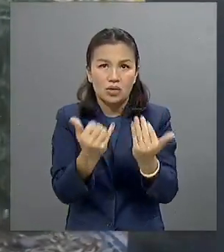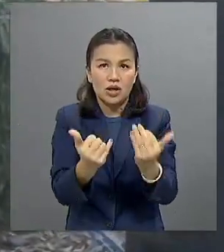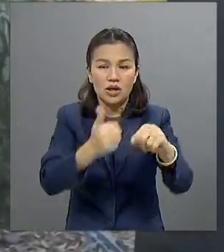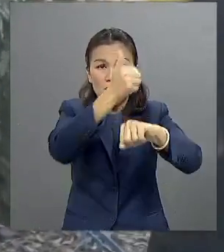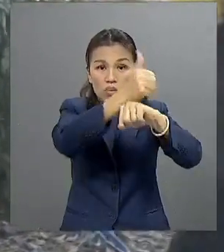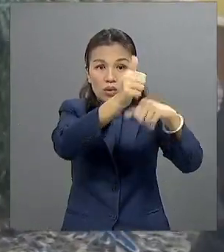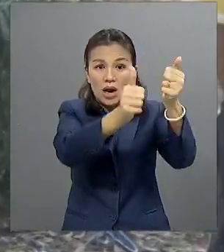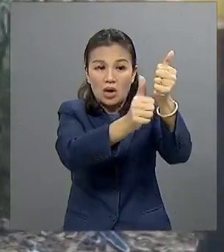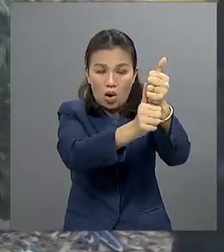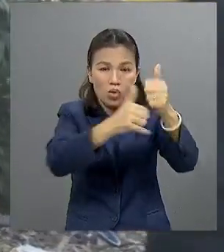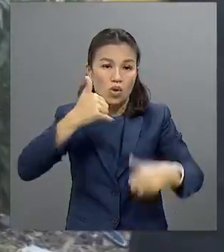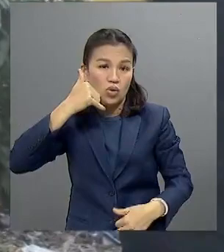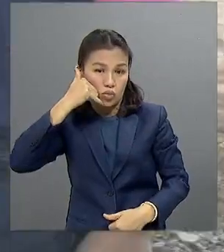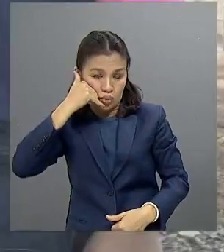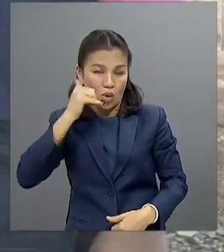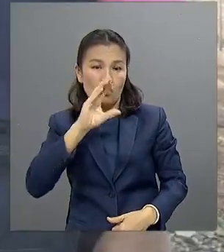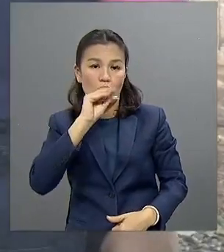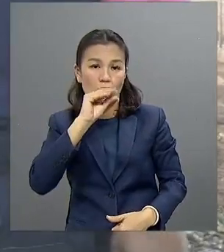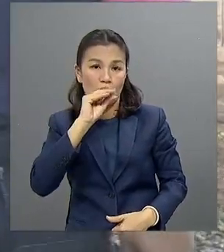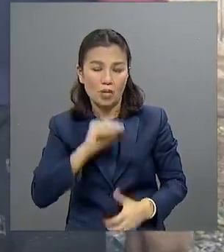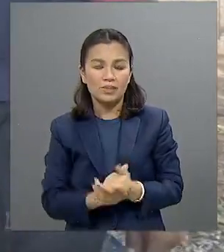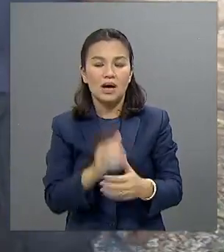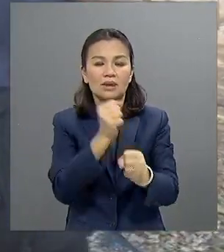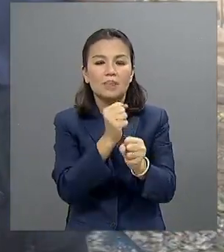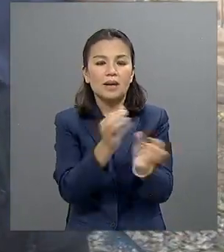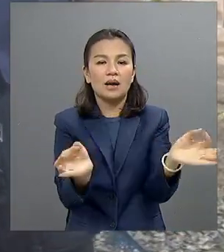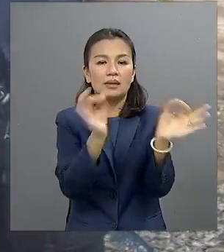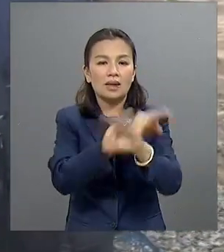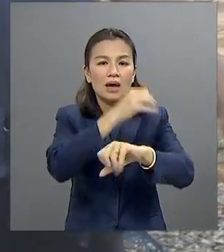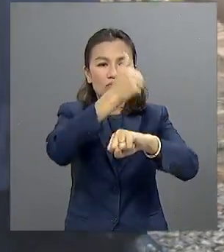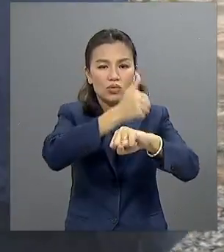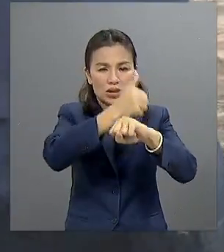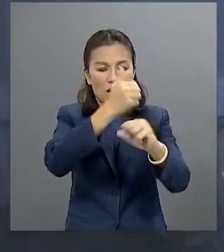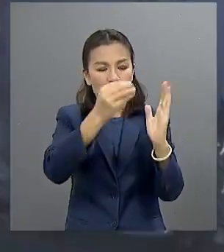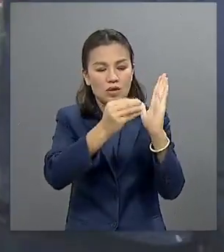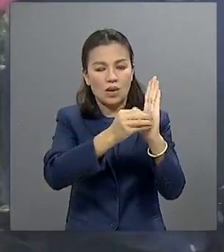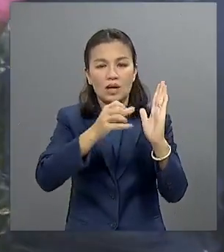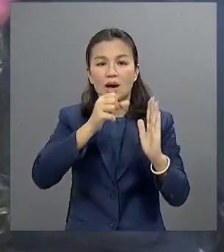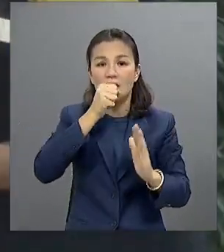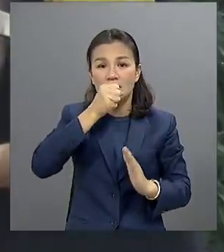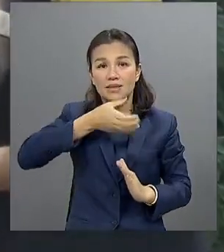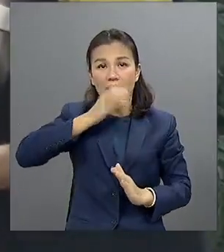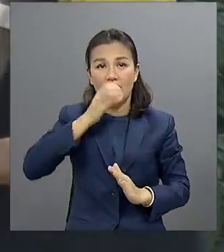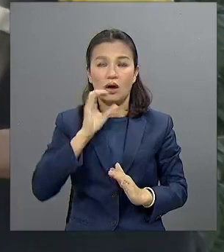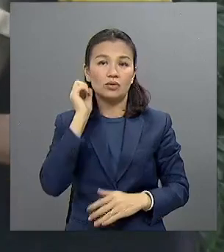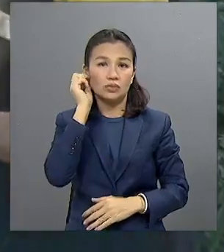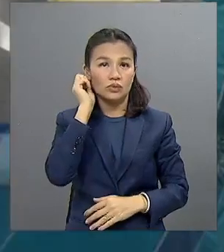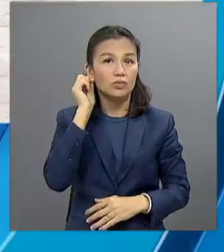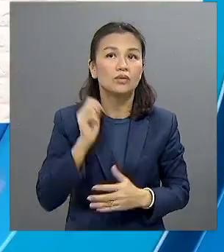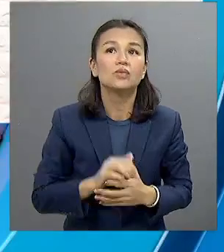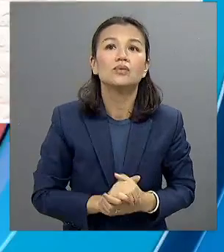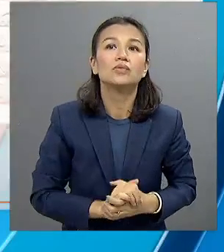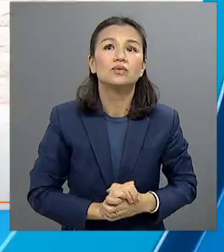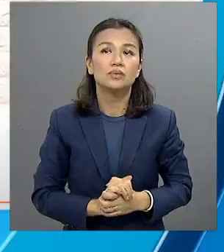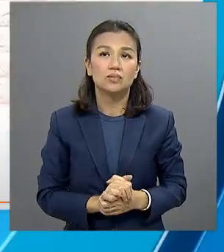ระแก้วปฏิบัติราชการแทนผู้ว่าราชการจังหวัดสระแก้วกันเลยค่ะท่านธีรชัยลิ้มประสิทธิศักดิ์นะคะท่านรองผู้ว่าธีรชั